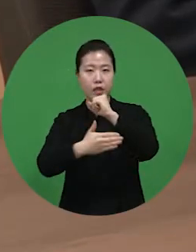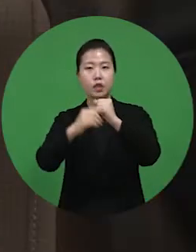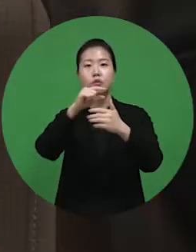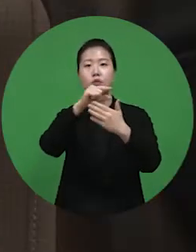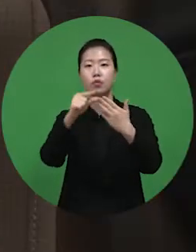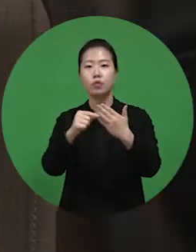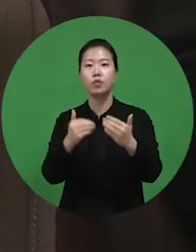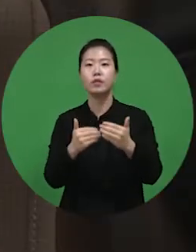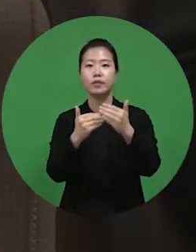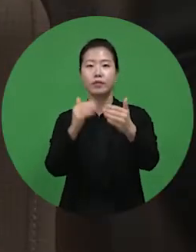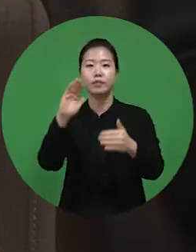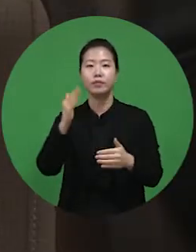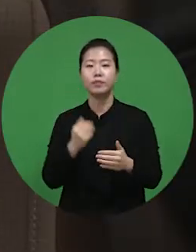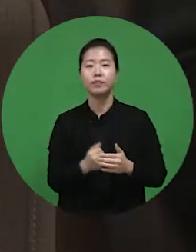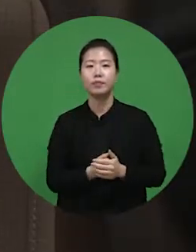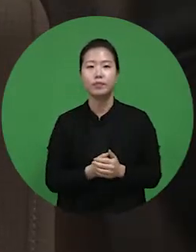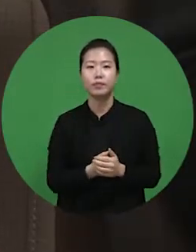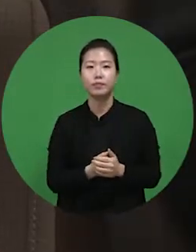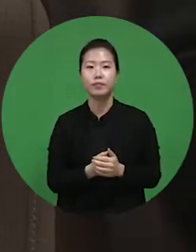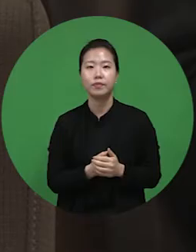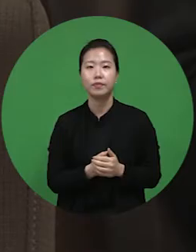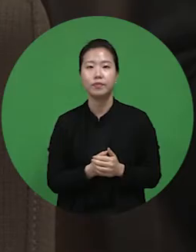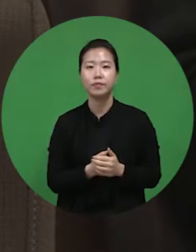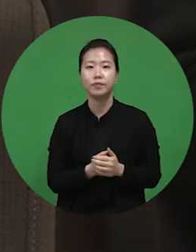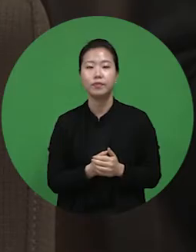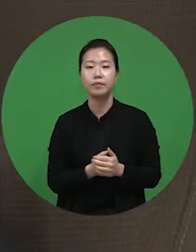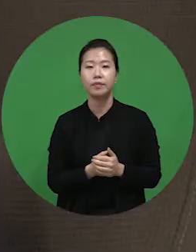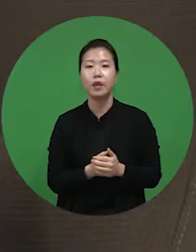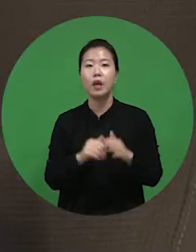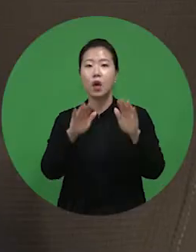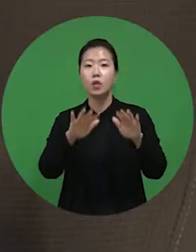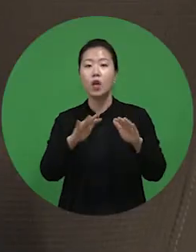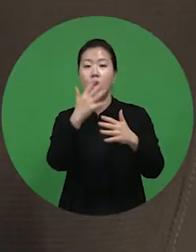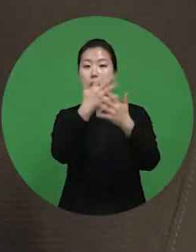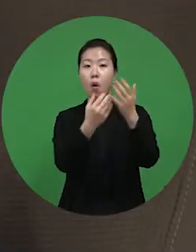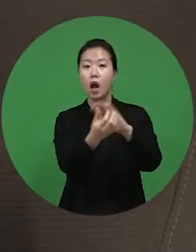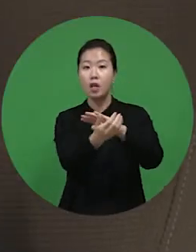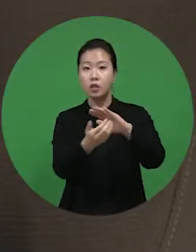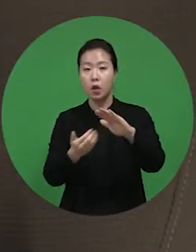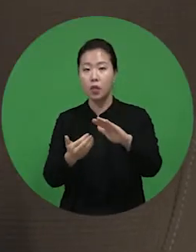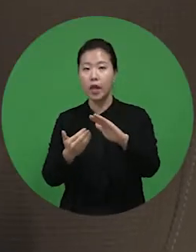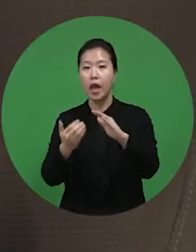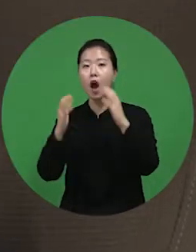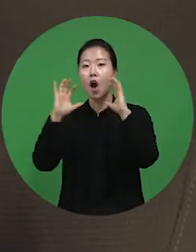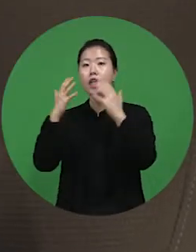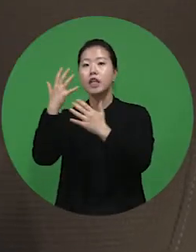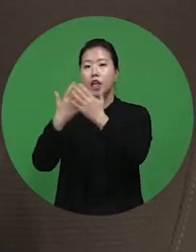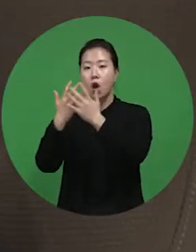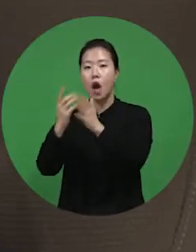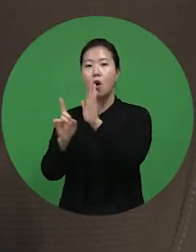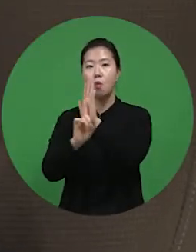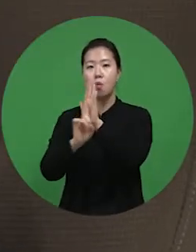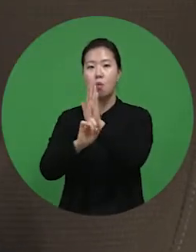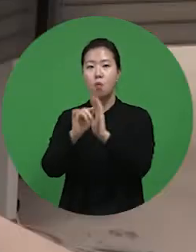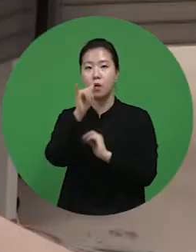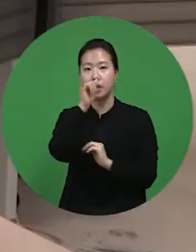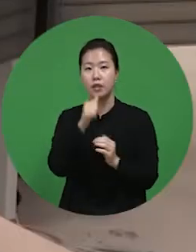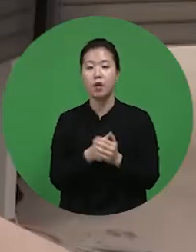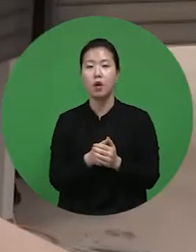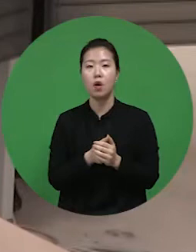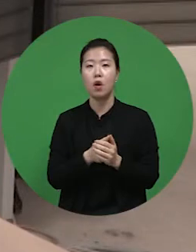촬영 등의 순으로 행사가 진행됐습니다. 현재 영화제에 앞서 키즈무비 공모전을 진행하고